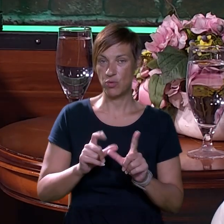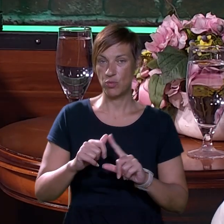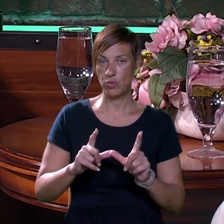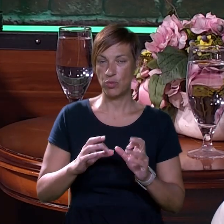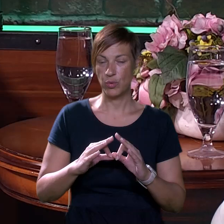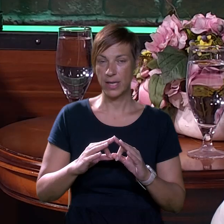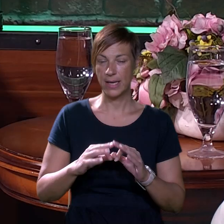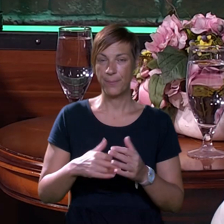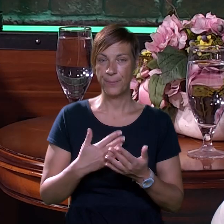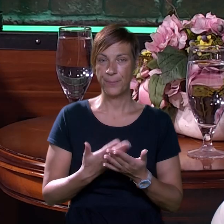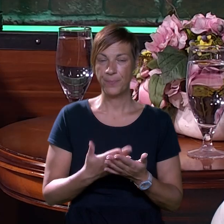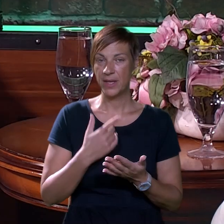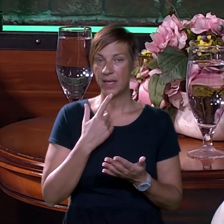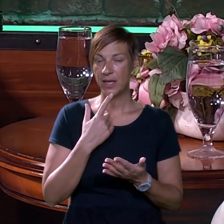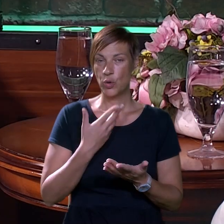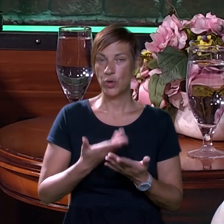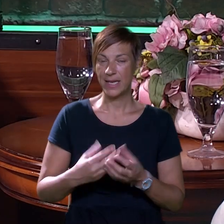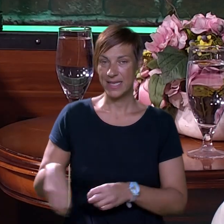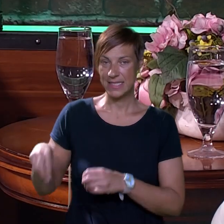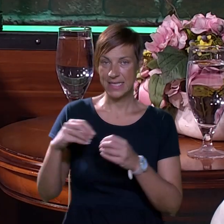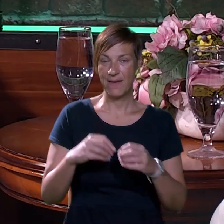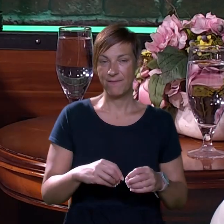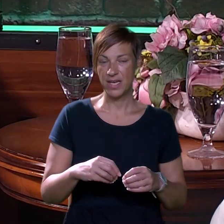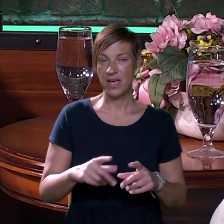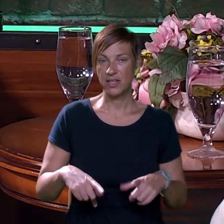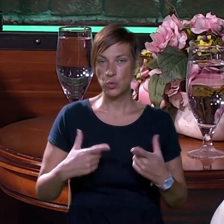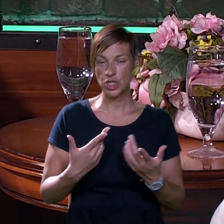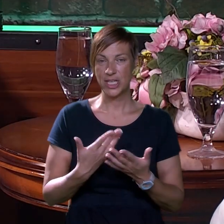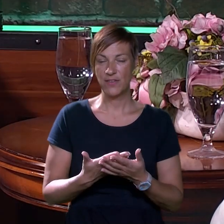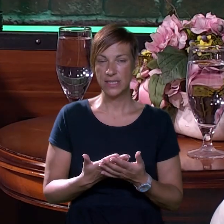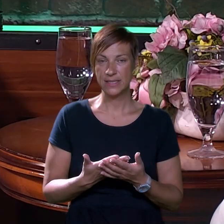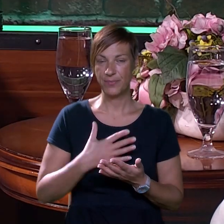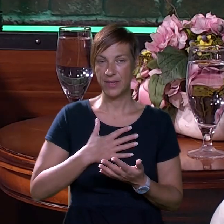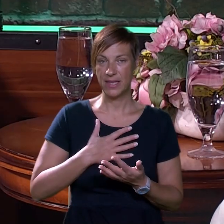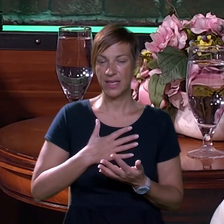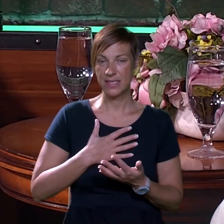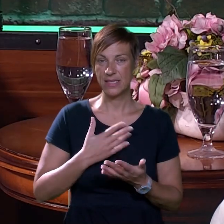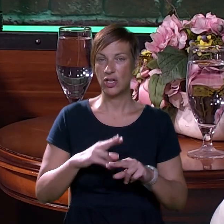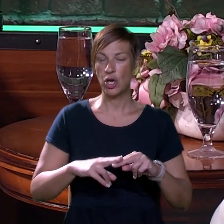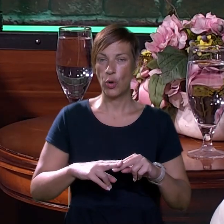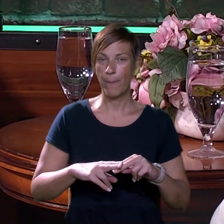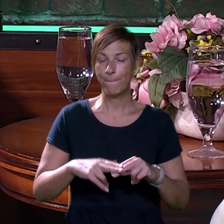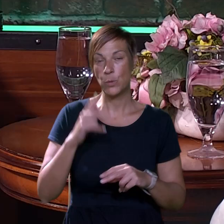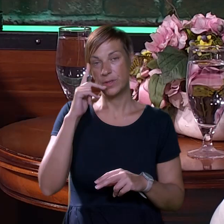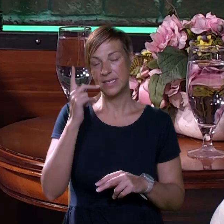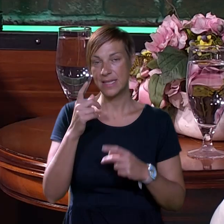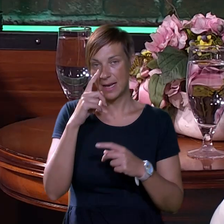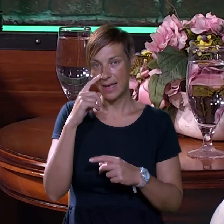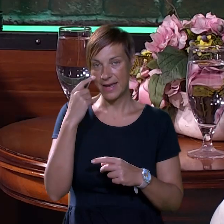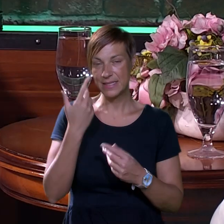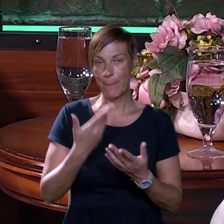unuka koji nas je zaista vratio u život. Ja sam toliko puta bi znala